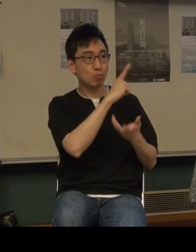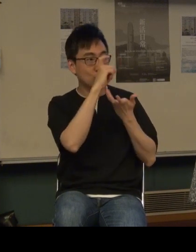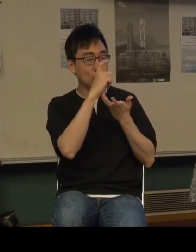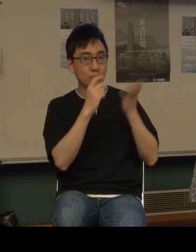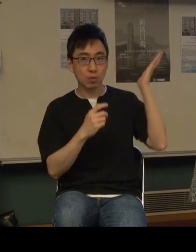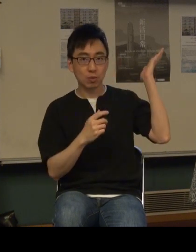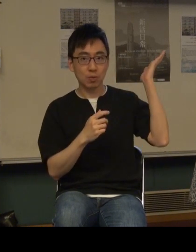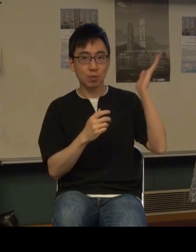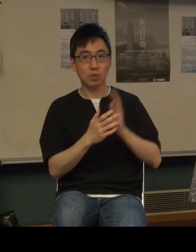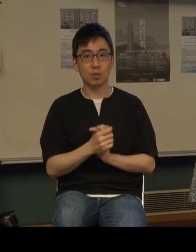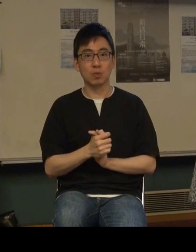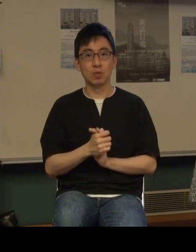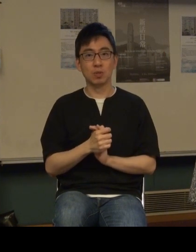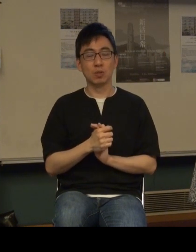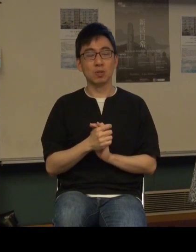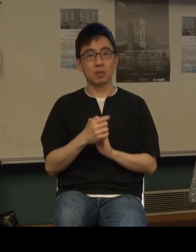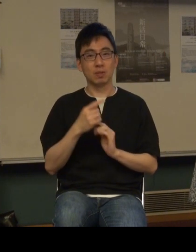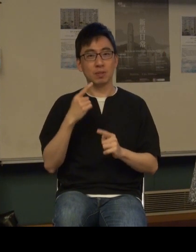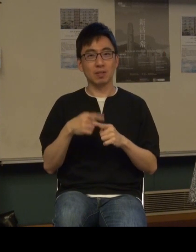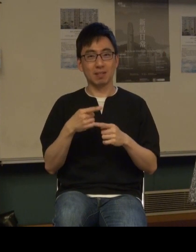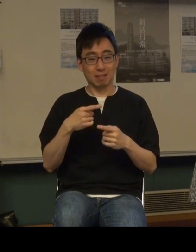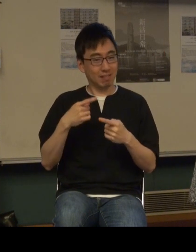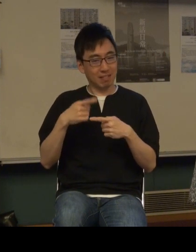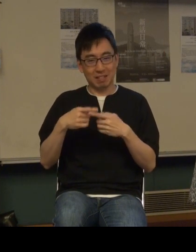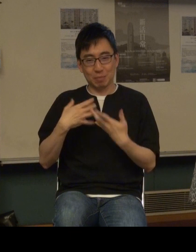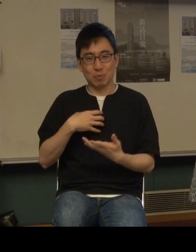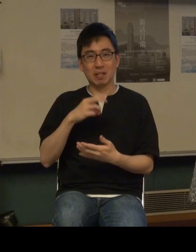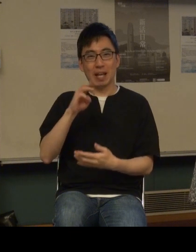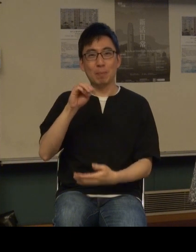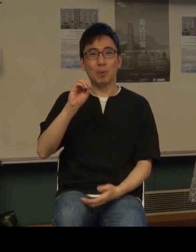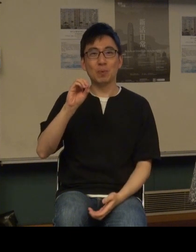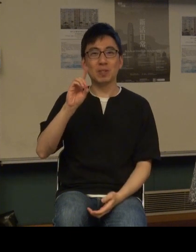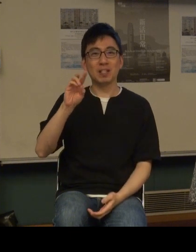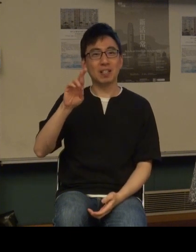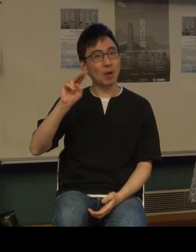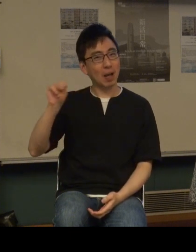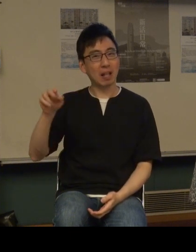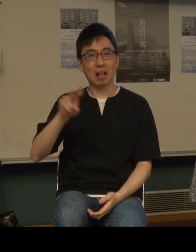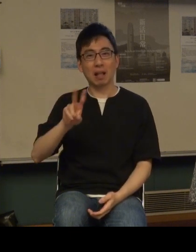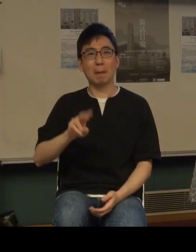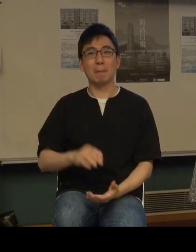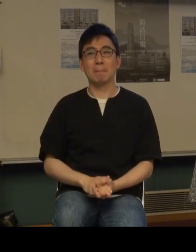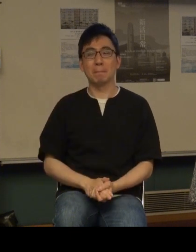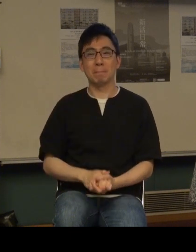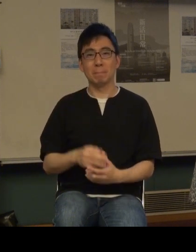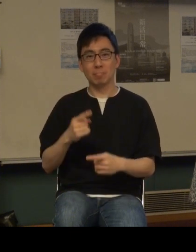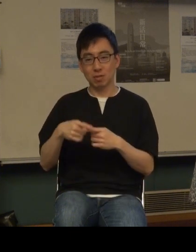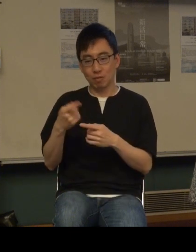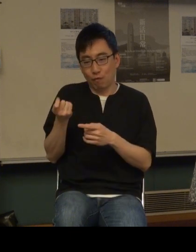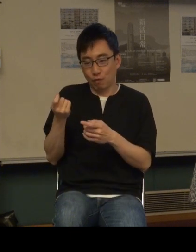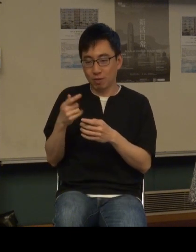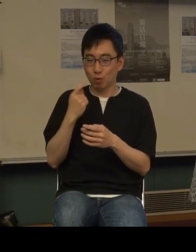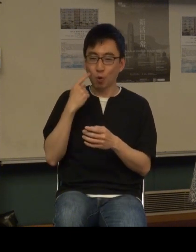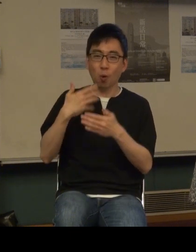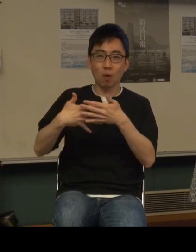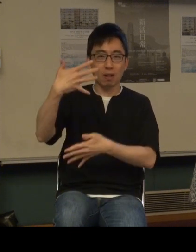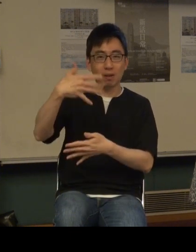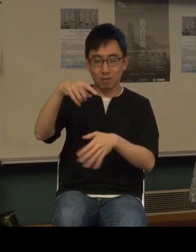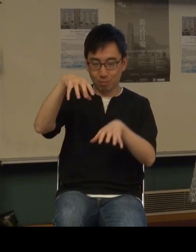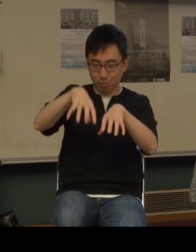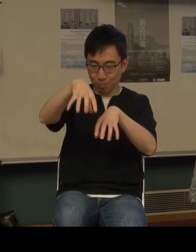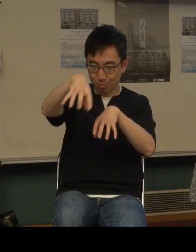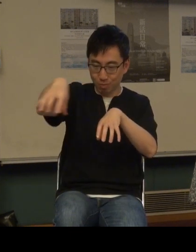見到佢係真係一個非常，即係我哋而家講摩登嘅建築。佢同咧佢附近嘅一啲嘅唐樓咧係完全唔